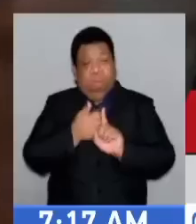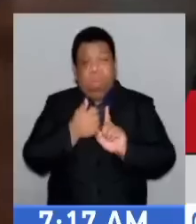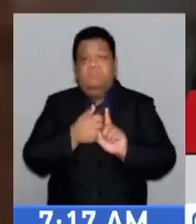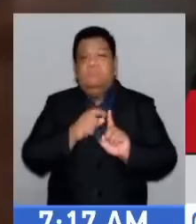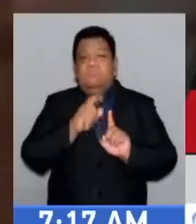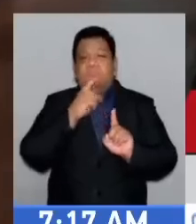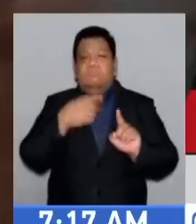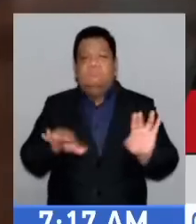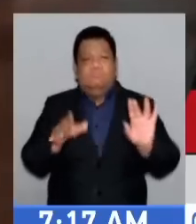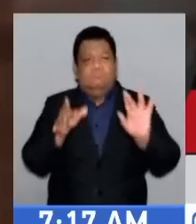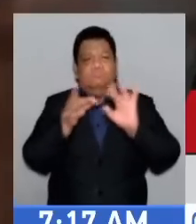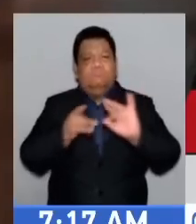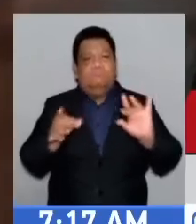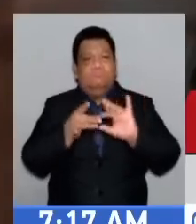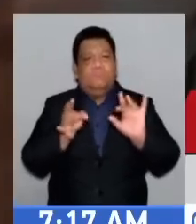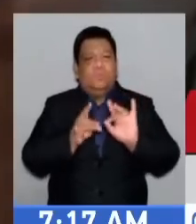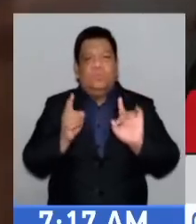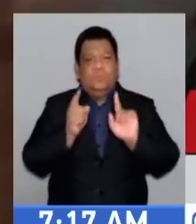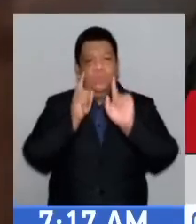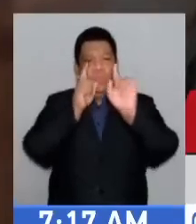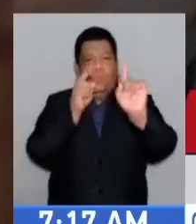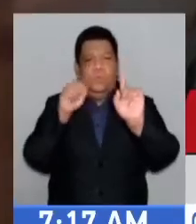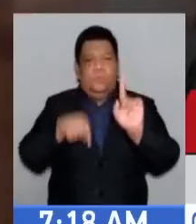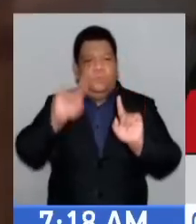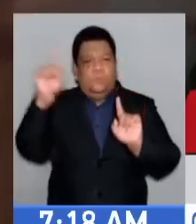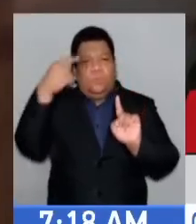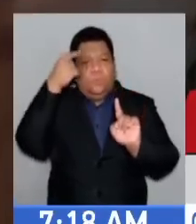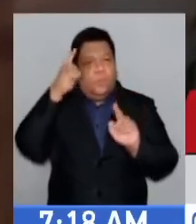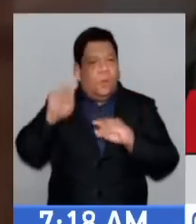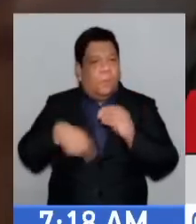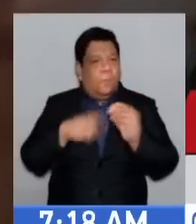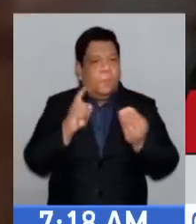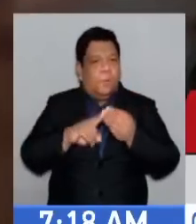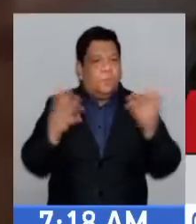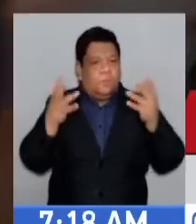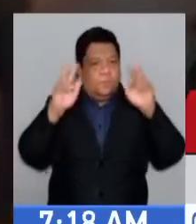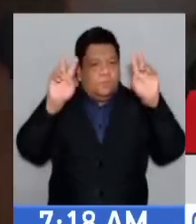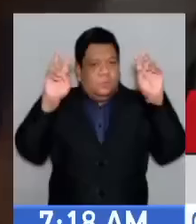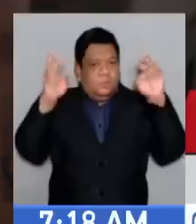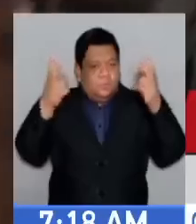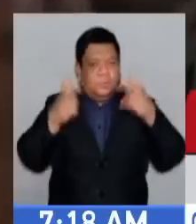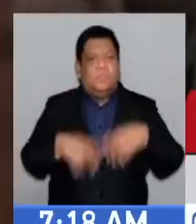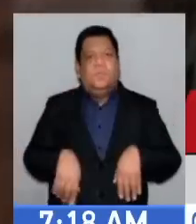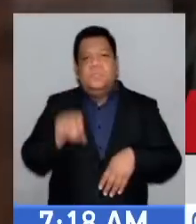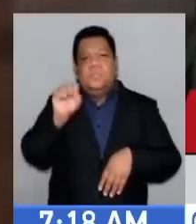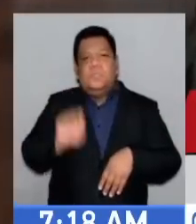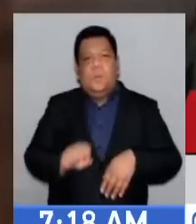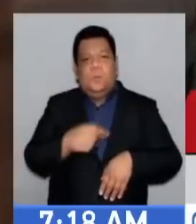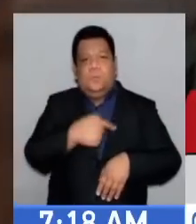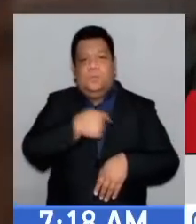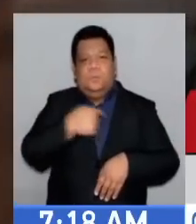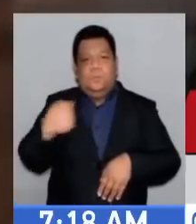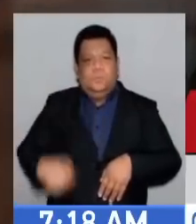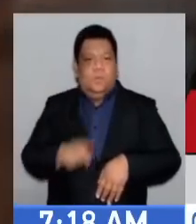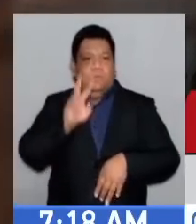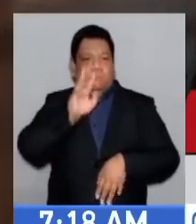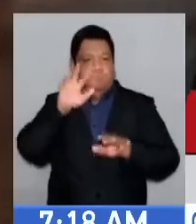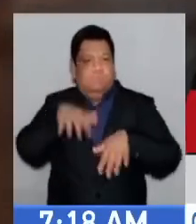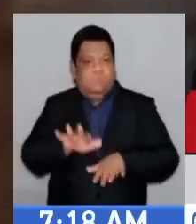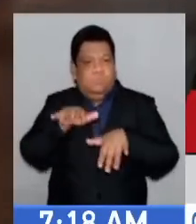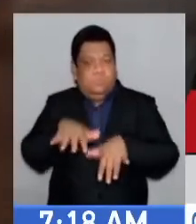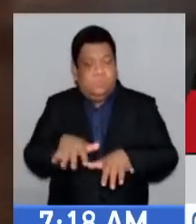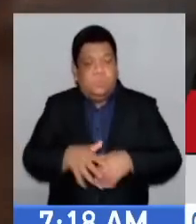ng ating gobyerno pagdating nga sa issue ng South China Sea at sa kabila nga po ng patuloy na pagtaas ng presyo ng